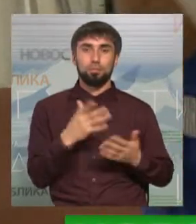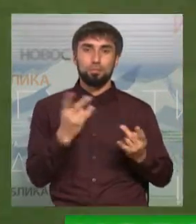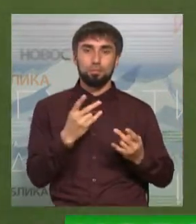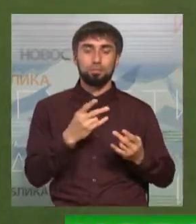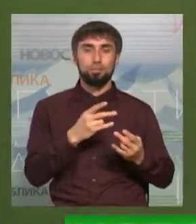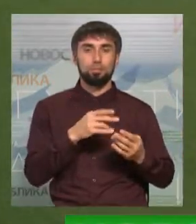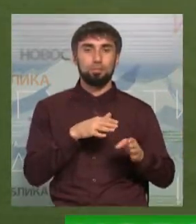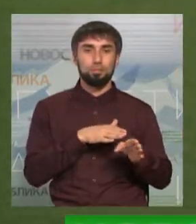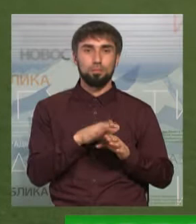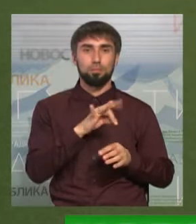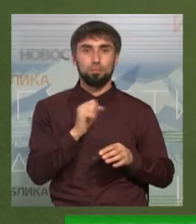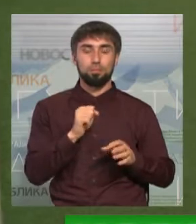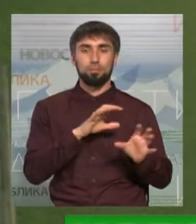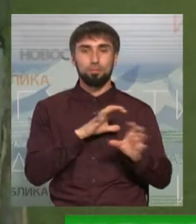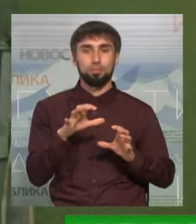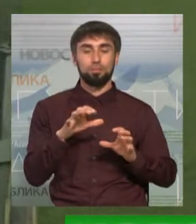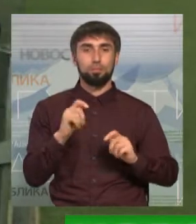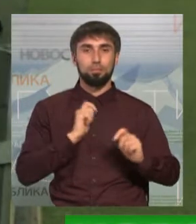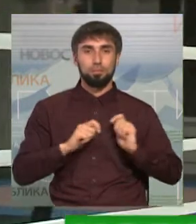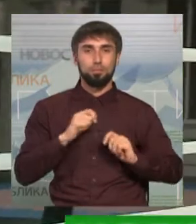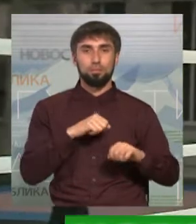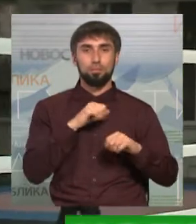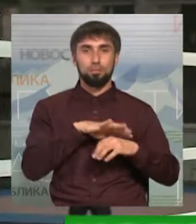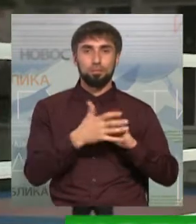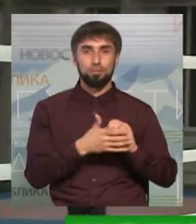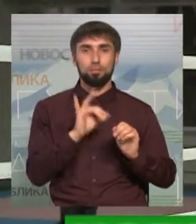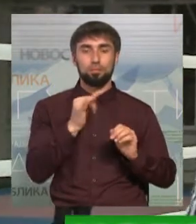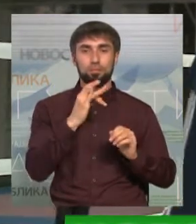мере обеспечить воспитанников формой, перчатками и шлемами